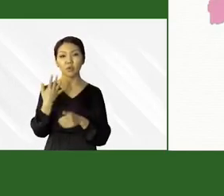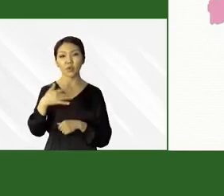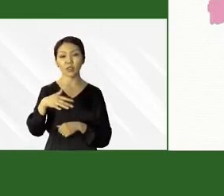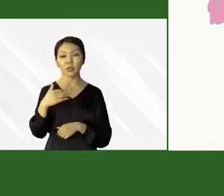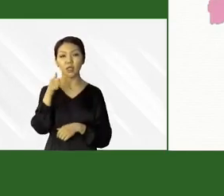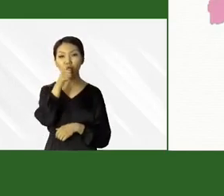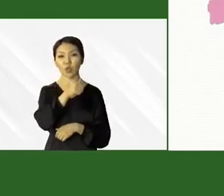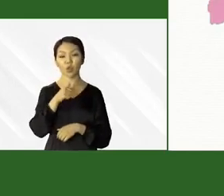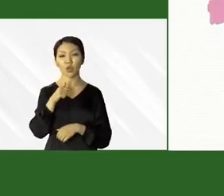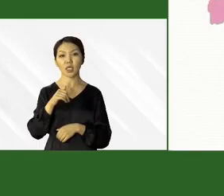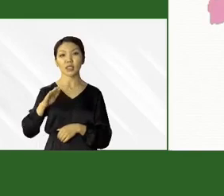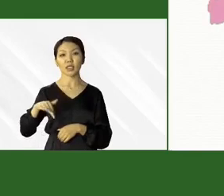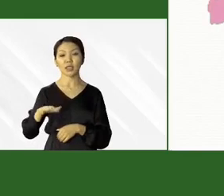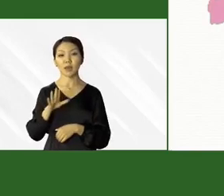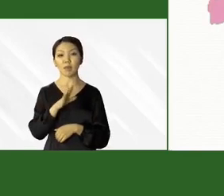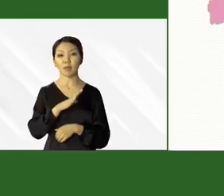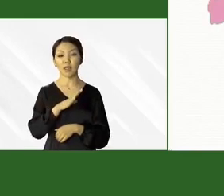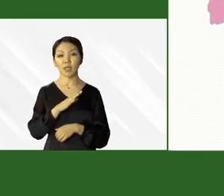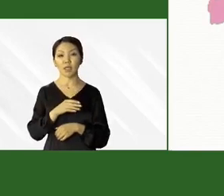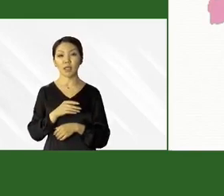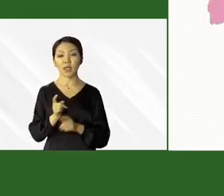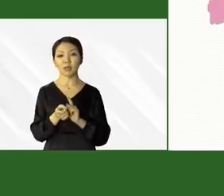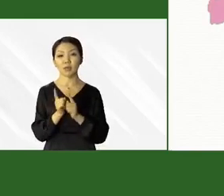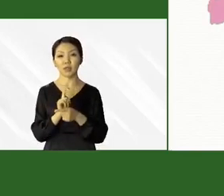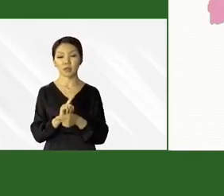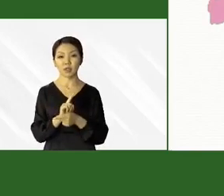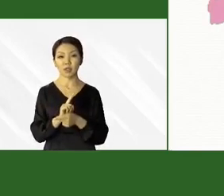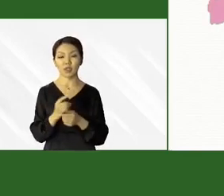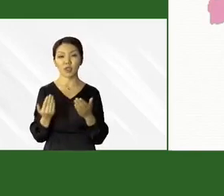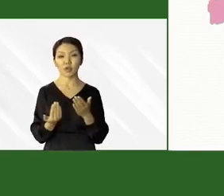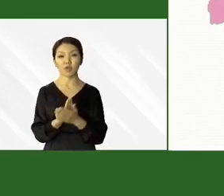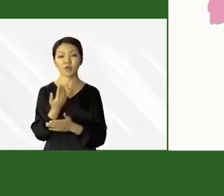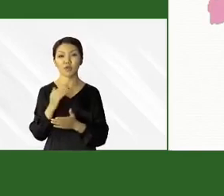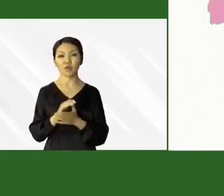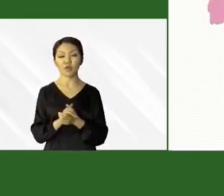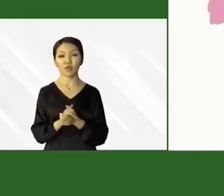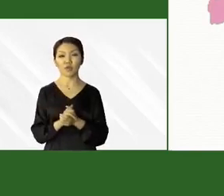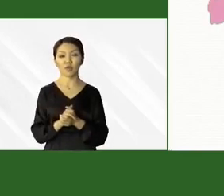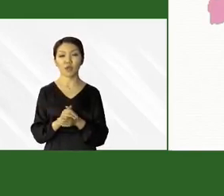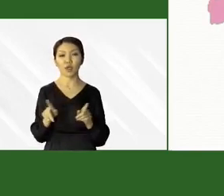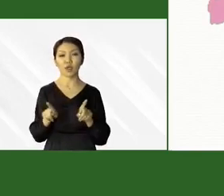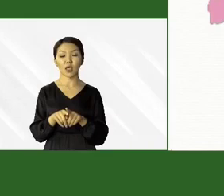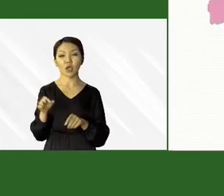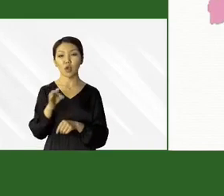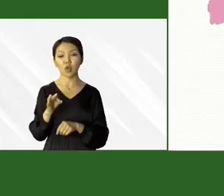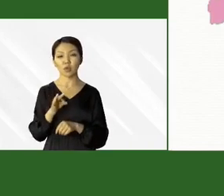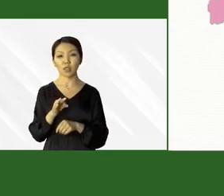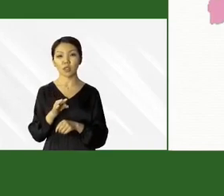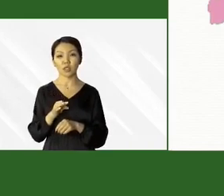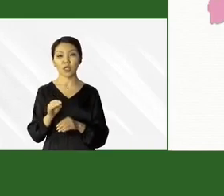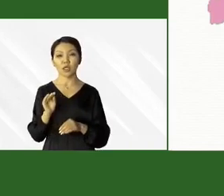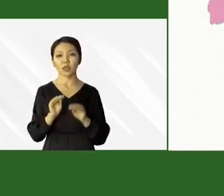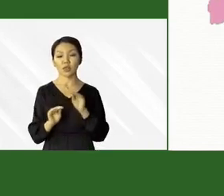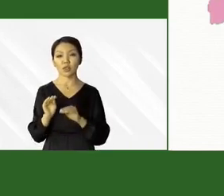1955 годы. Затем была упразднена и вновь в качестве области оформилась в 1980